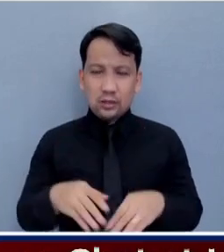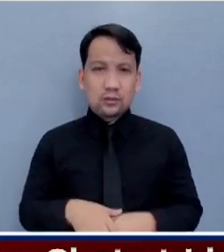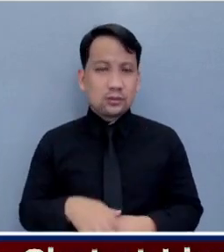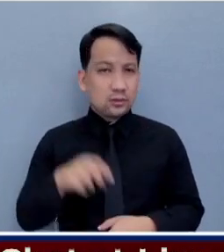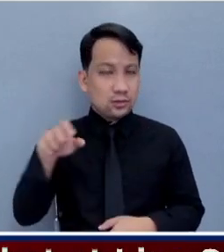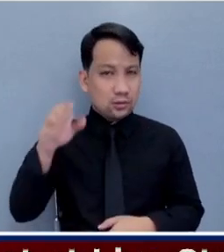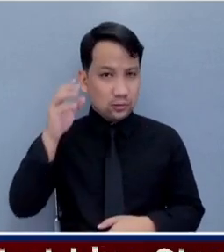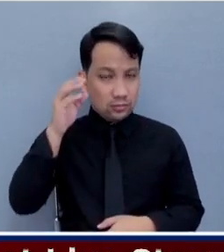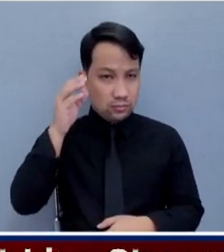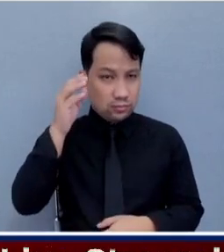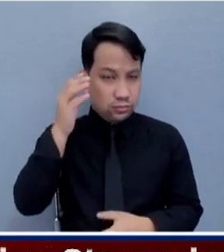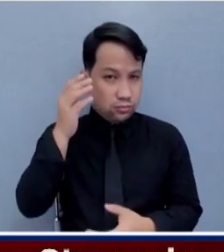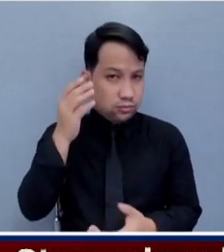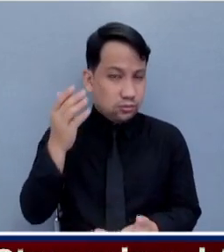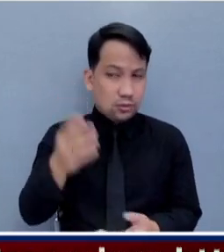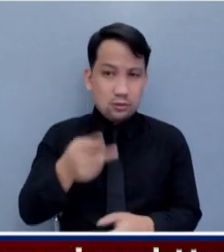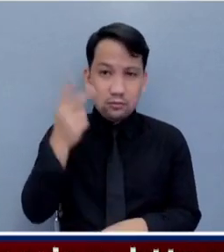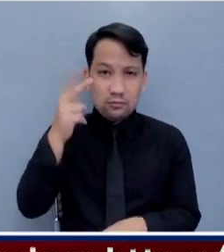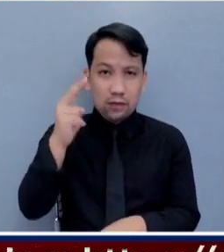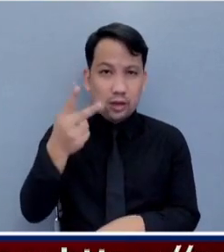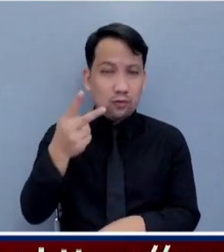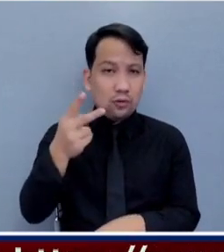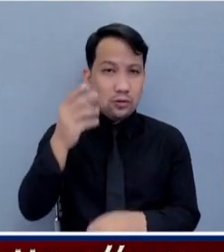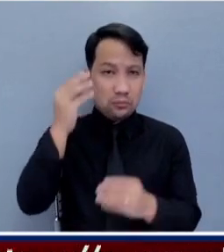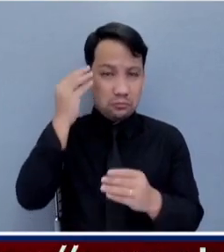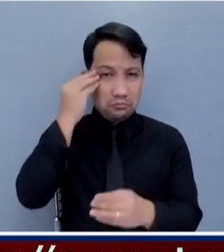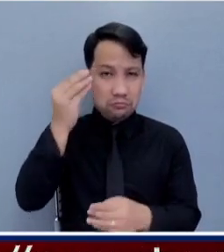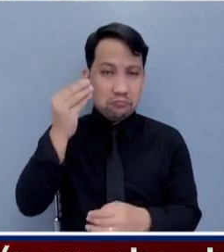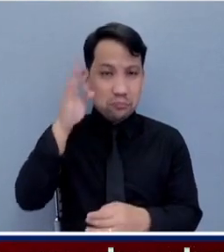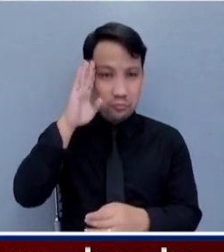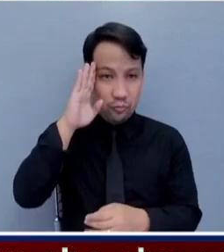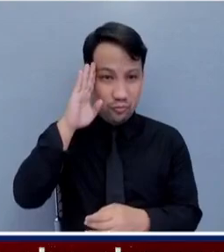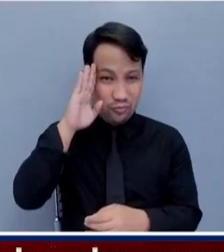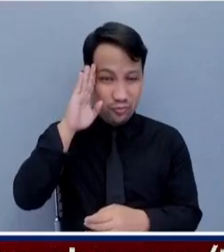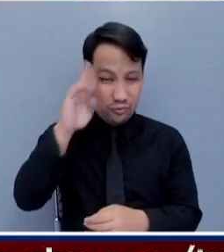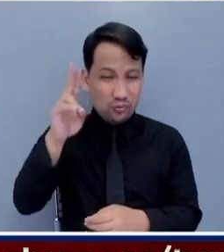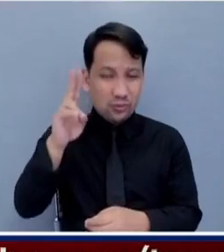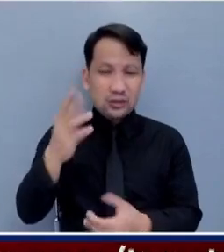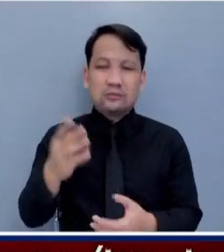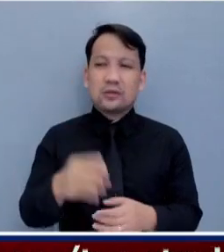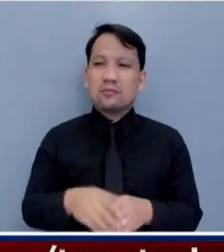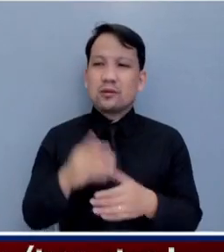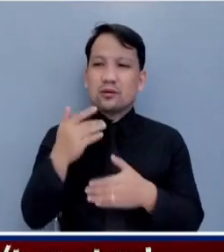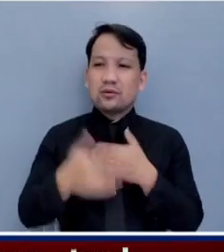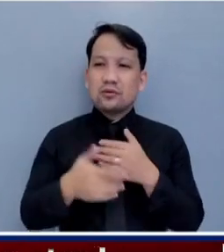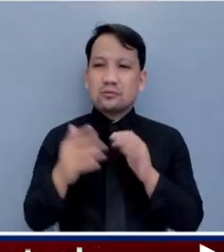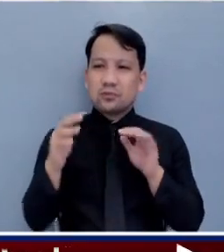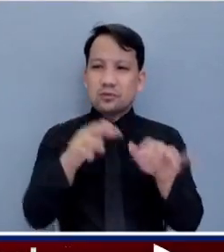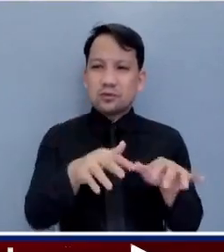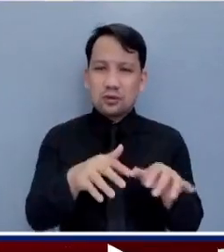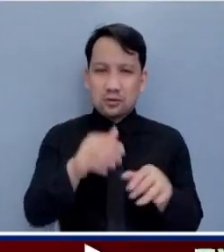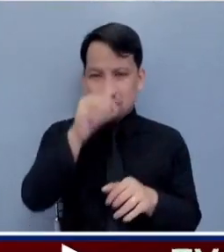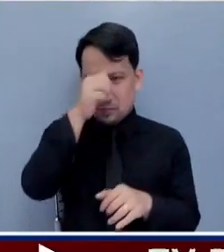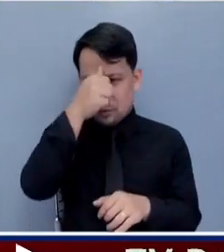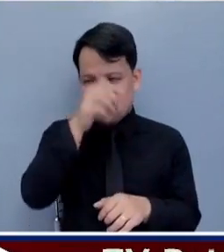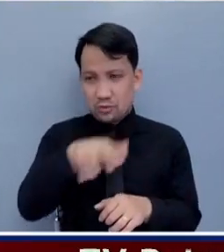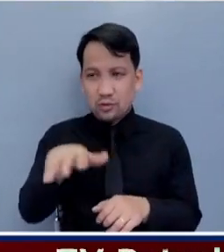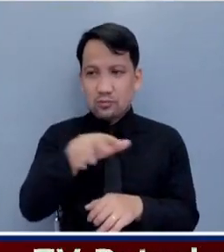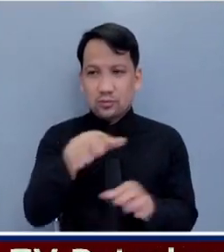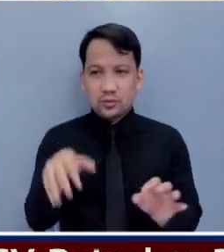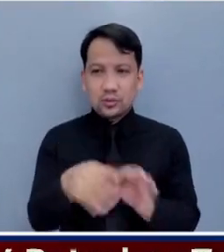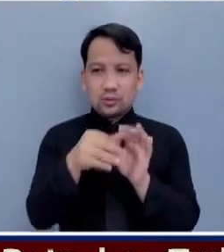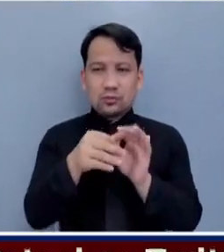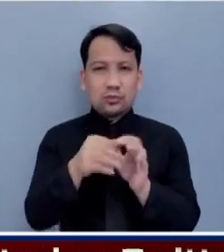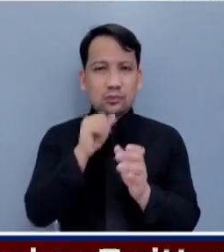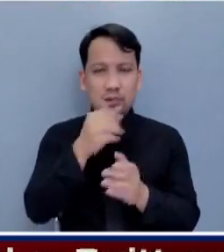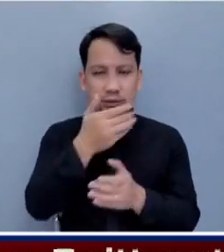ay ang ikalawang Marcos. Maagang sinimula ng mga aktivista ang paggulita sa martial law para hindi makalimot ang